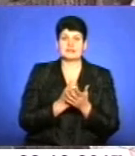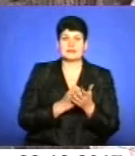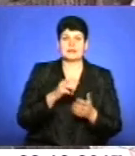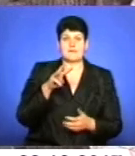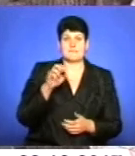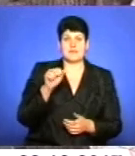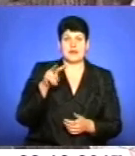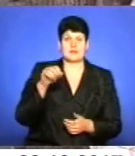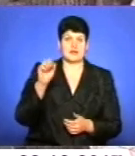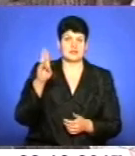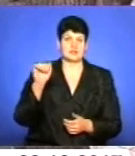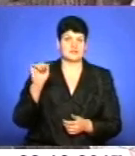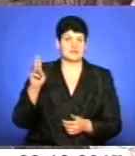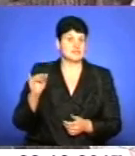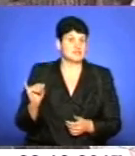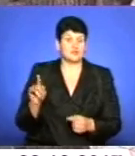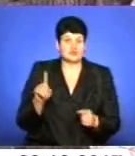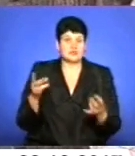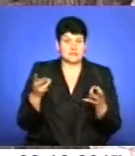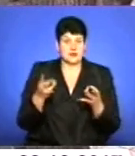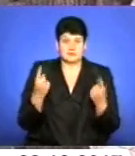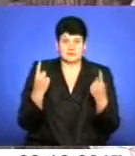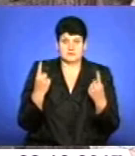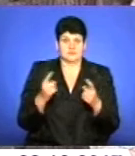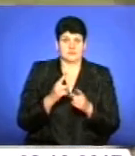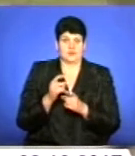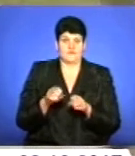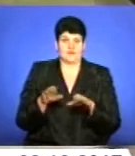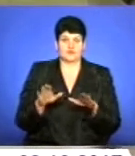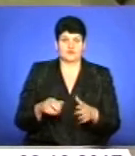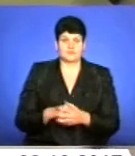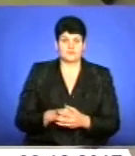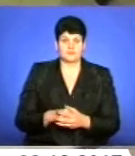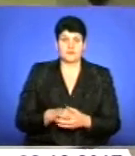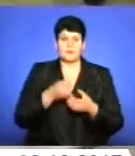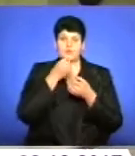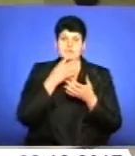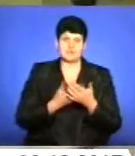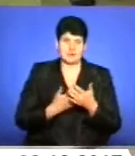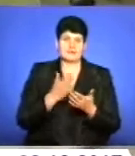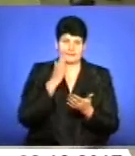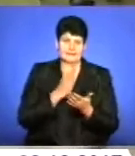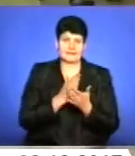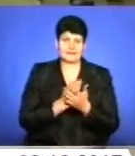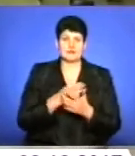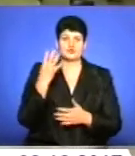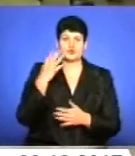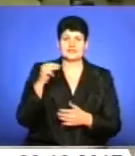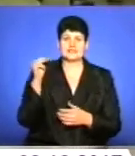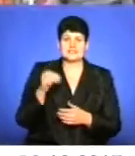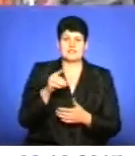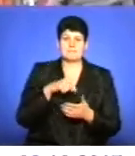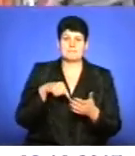Малошовецького сміттєзвалища. І щось треба кардинально вирішувати. Позитивні приклади є. Так, 40-тисячне